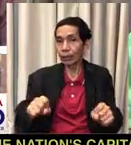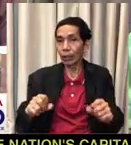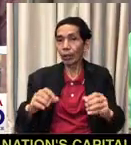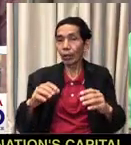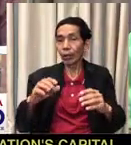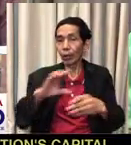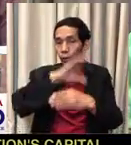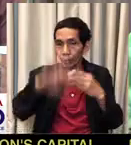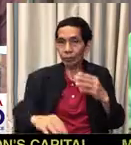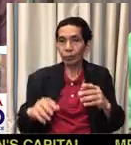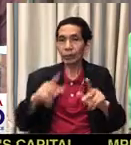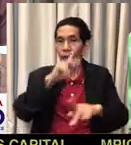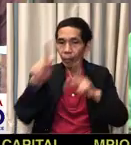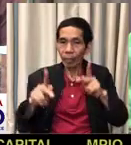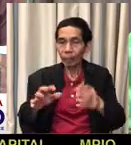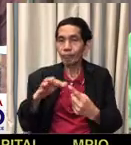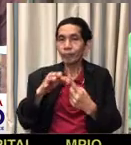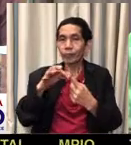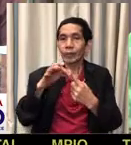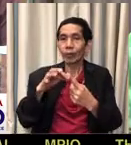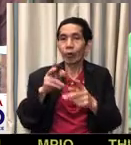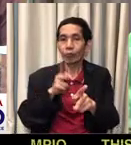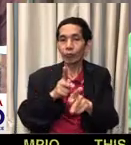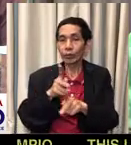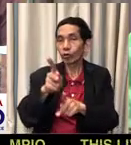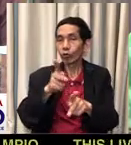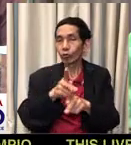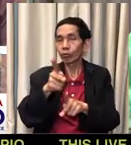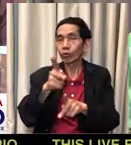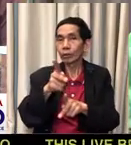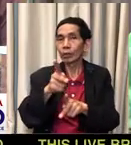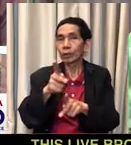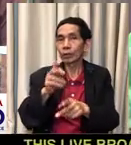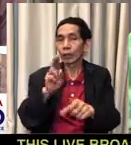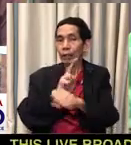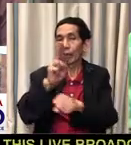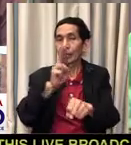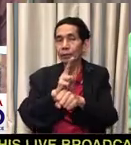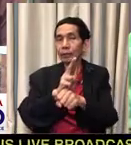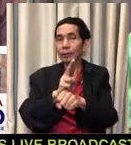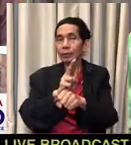Tao, partikular na profesyon, gamit,